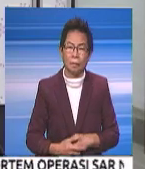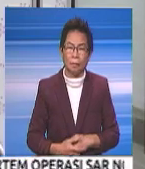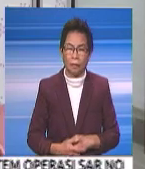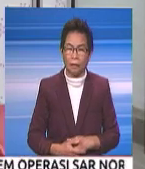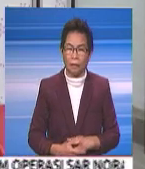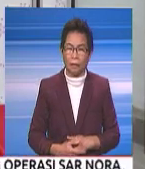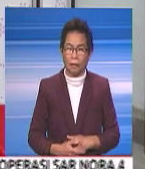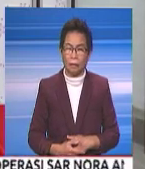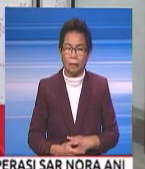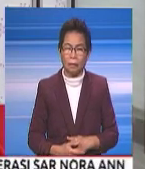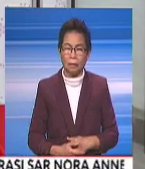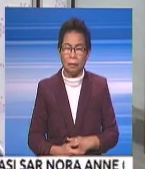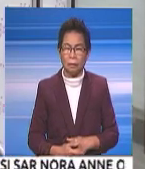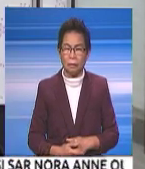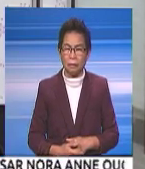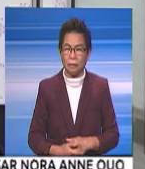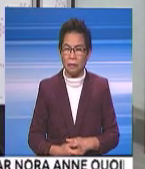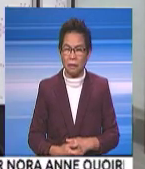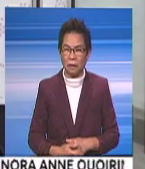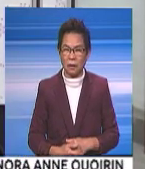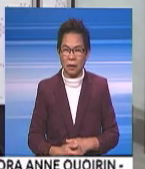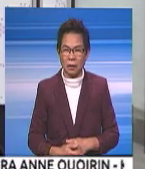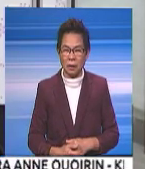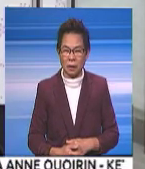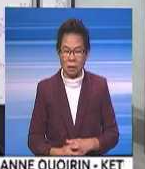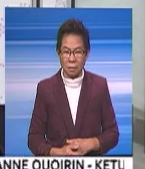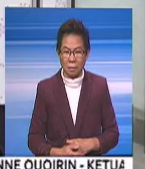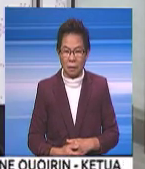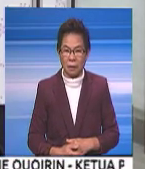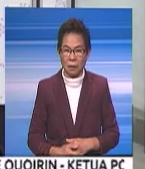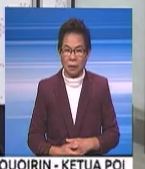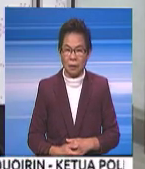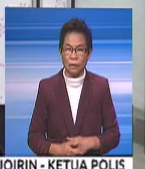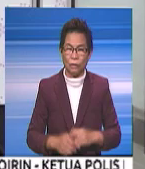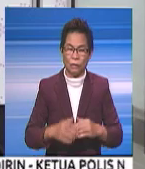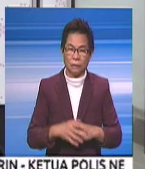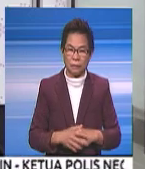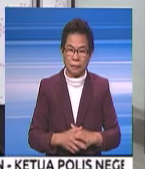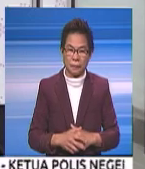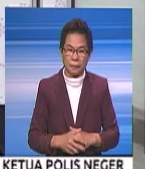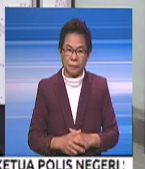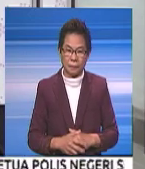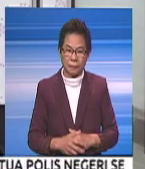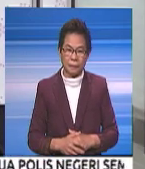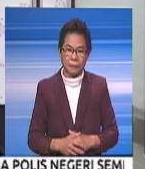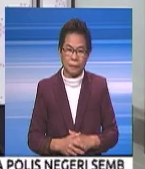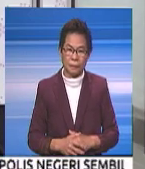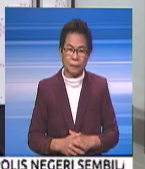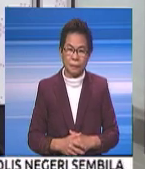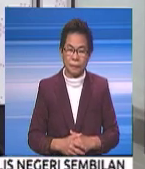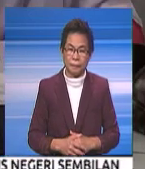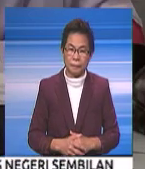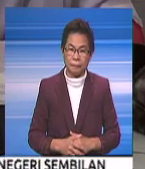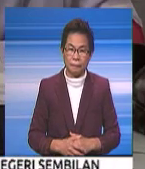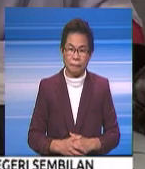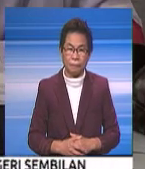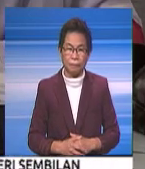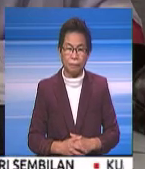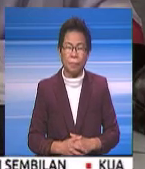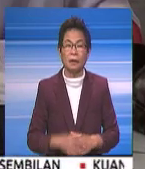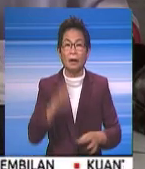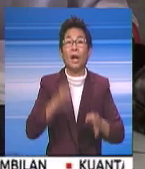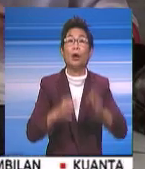saya rasa. Sebab rumah kan maksudnya rumah tu. Yalah, kalau tak ada rumah, di mana nak